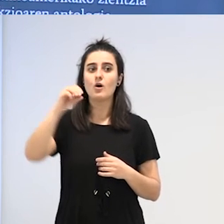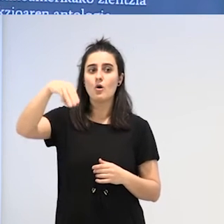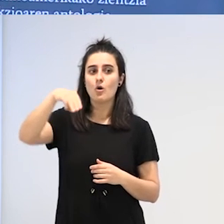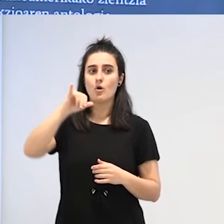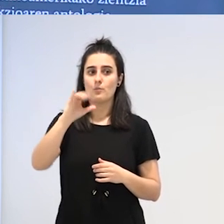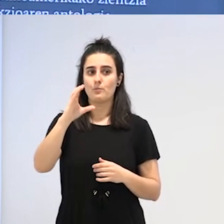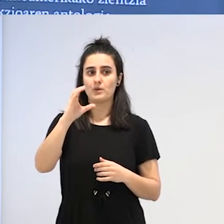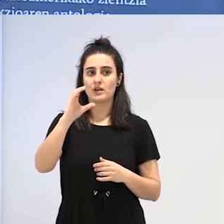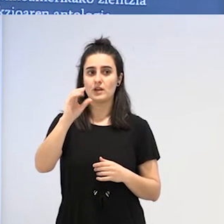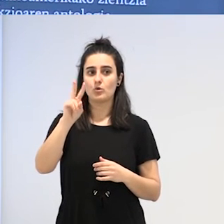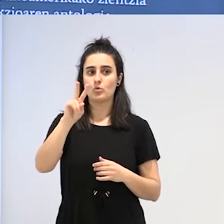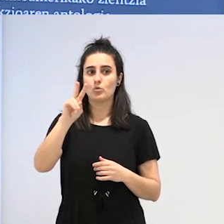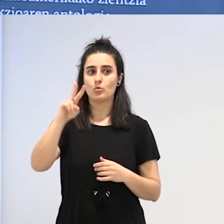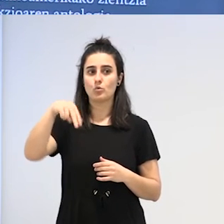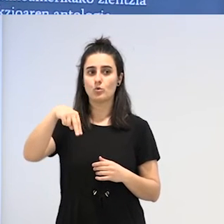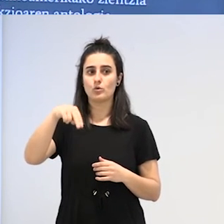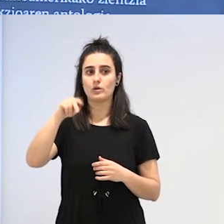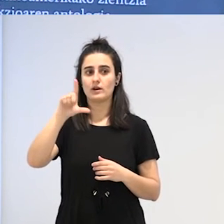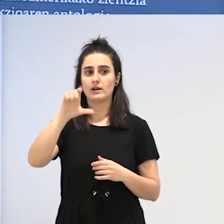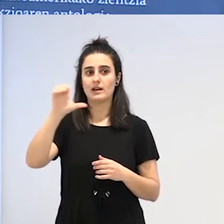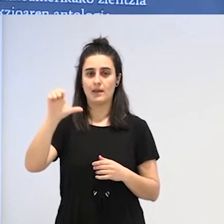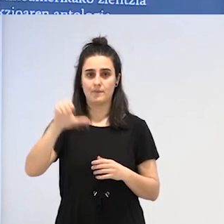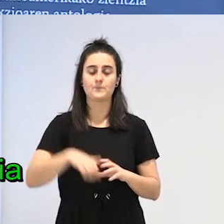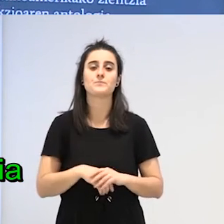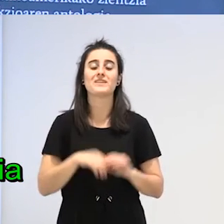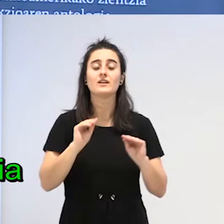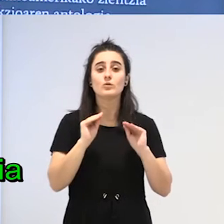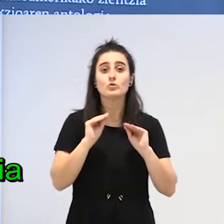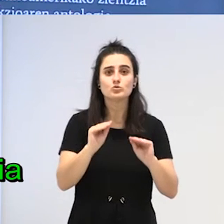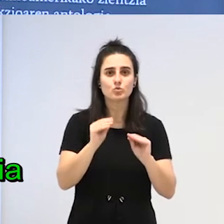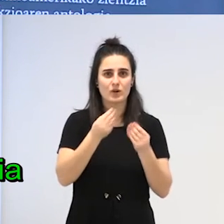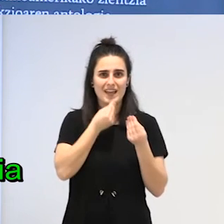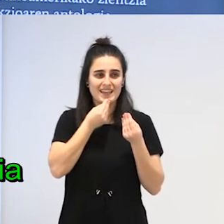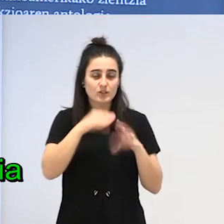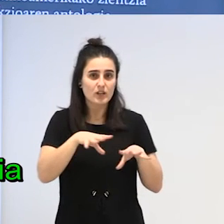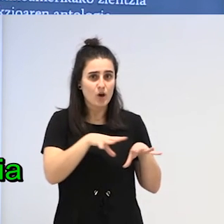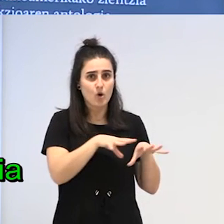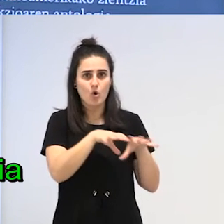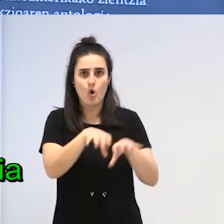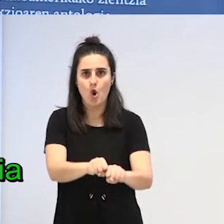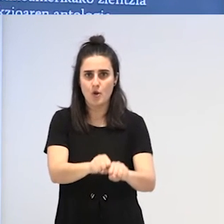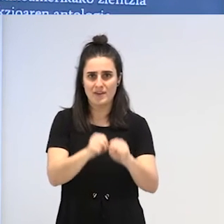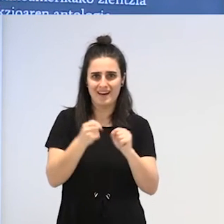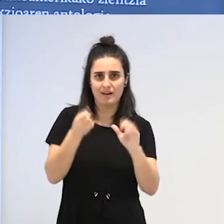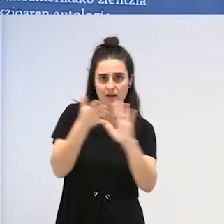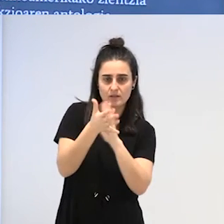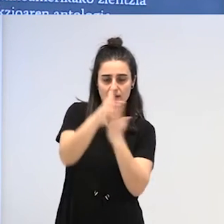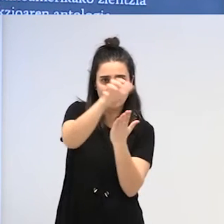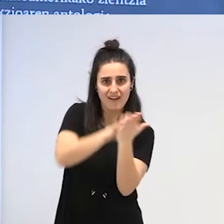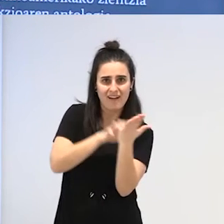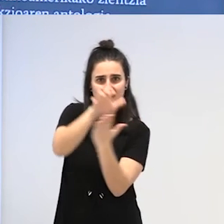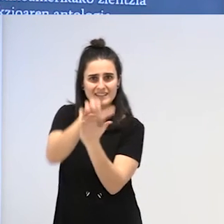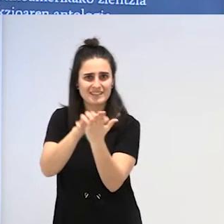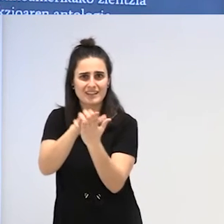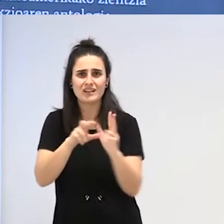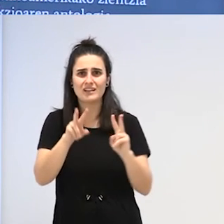du Dominikar Errepublikaren historia koloniala eta ustelkeriari buruzko historia kontatzeko,